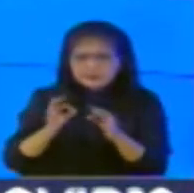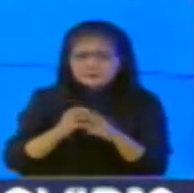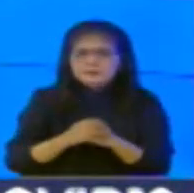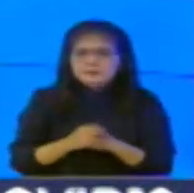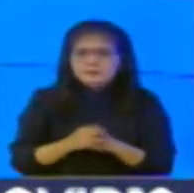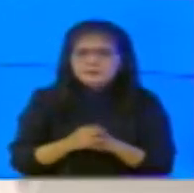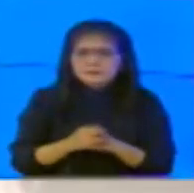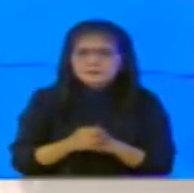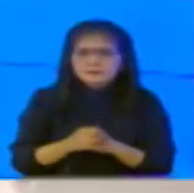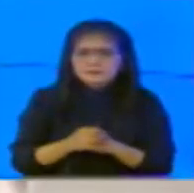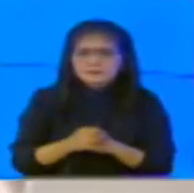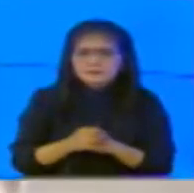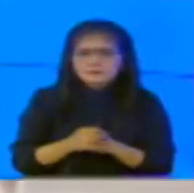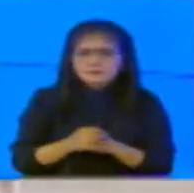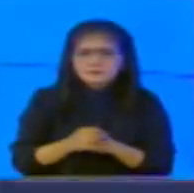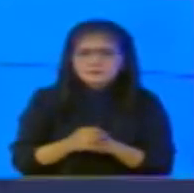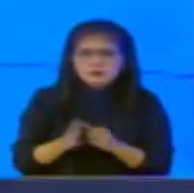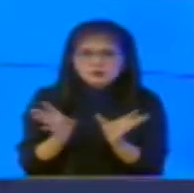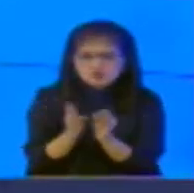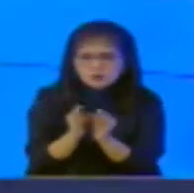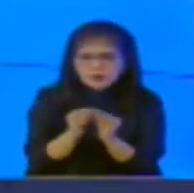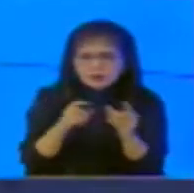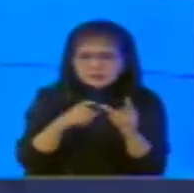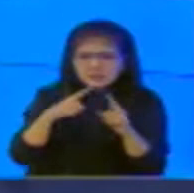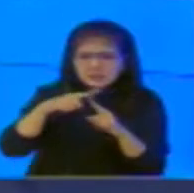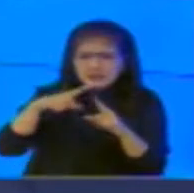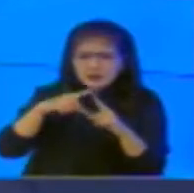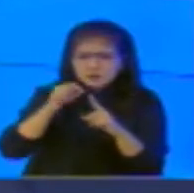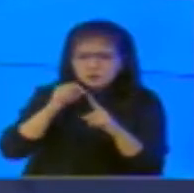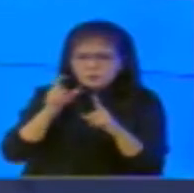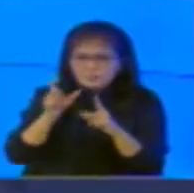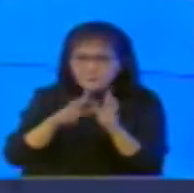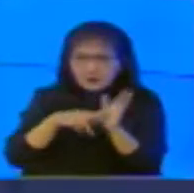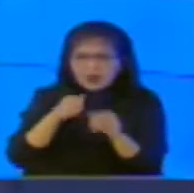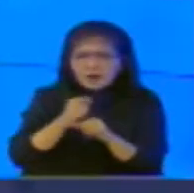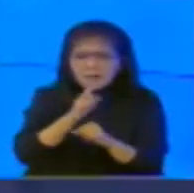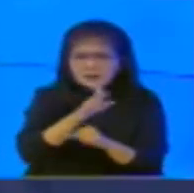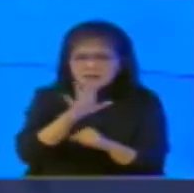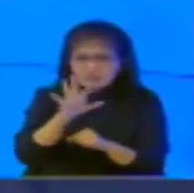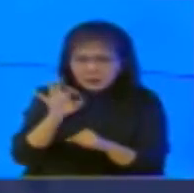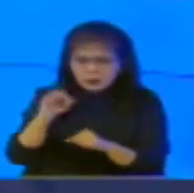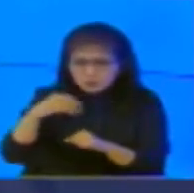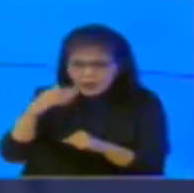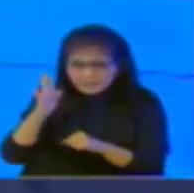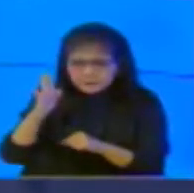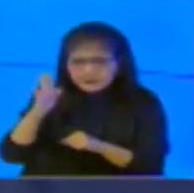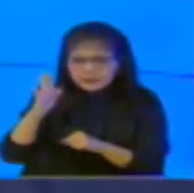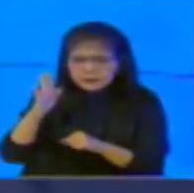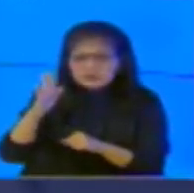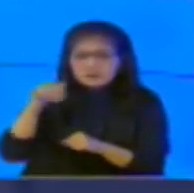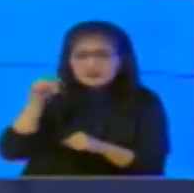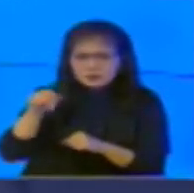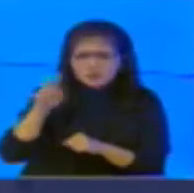Secara keseluruhan, jumlah Stukpa kan ada 1.550. Kemudian ada